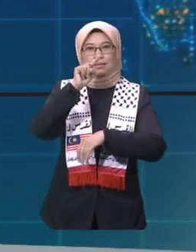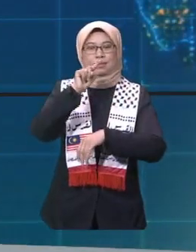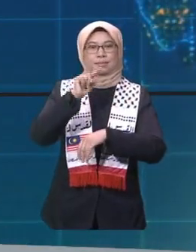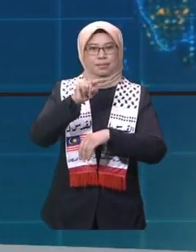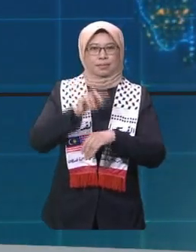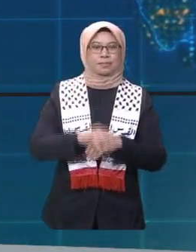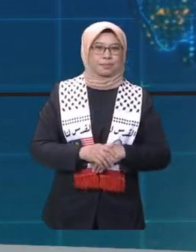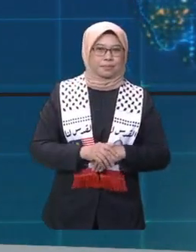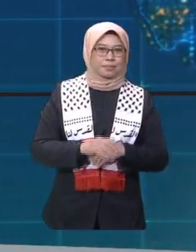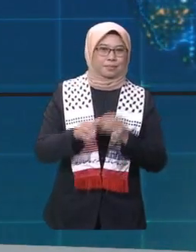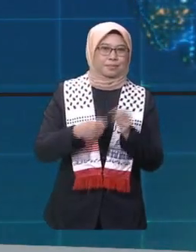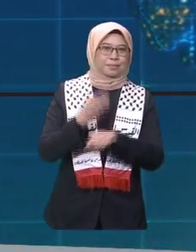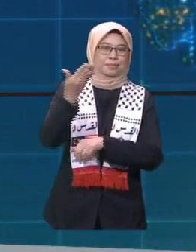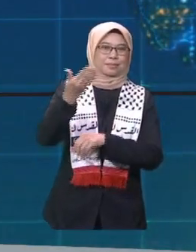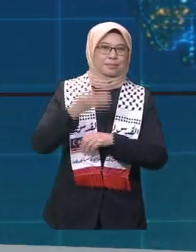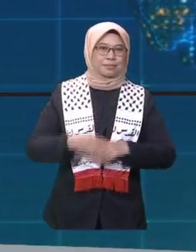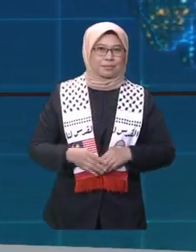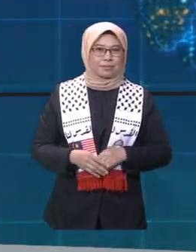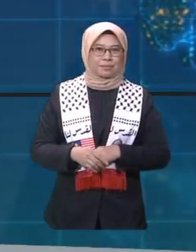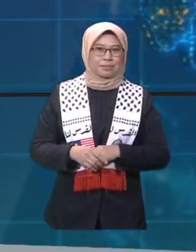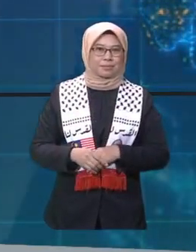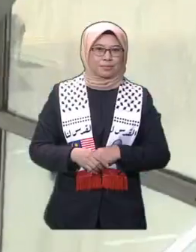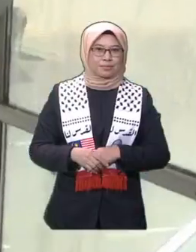dijangka dimutamatkan awal tahun depan.